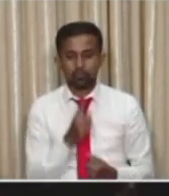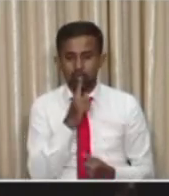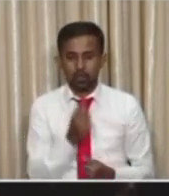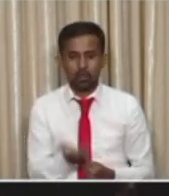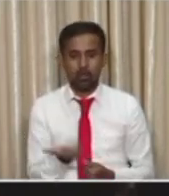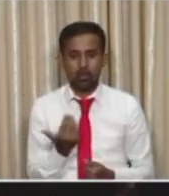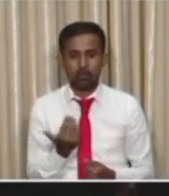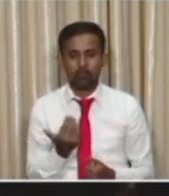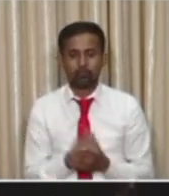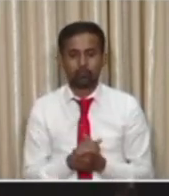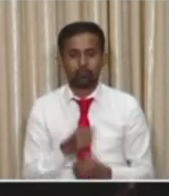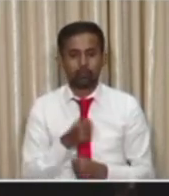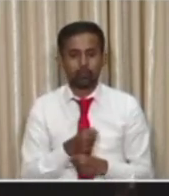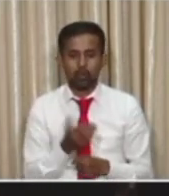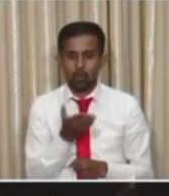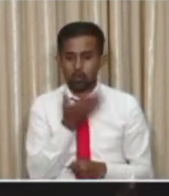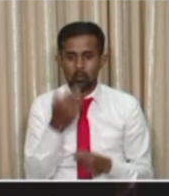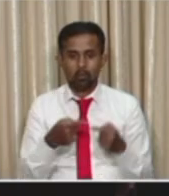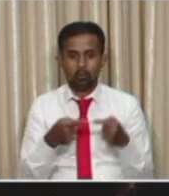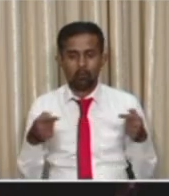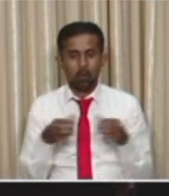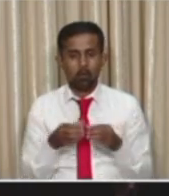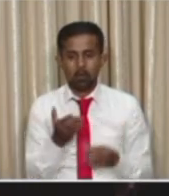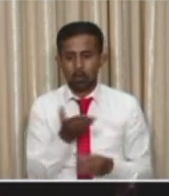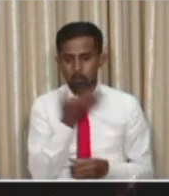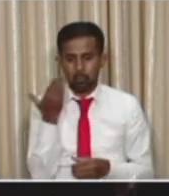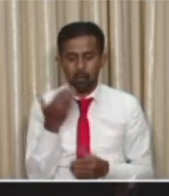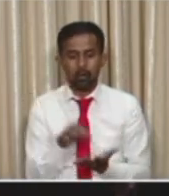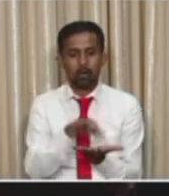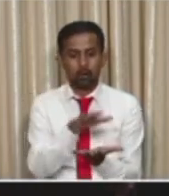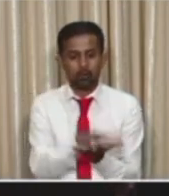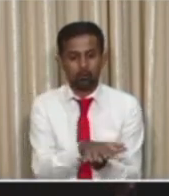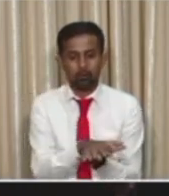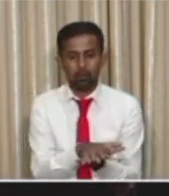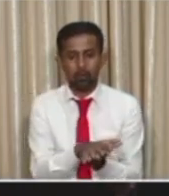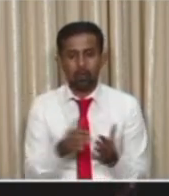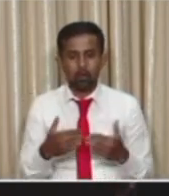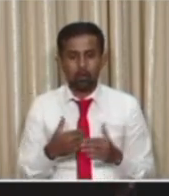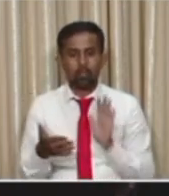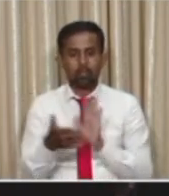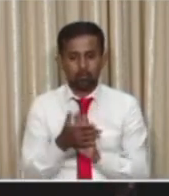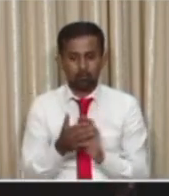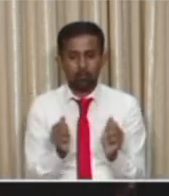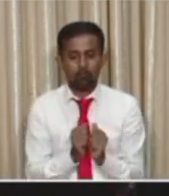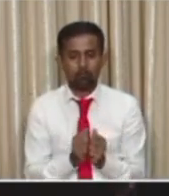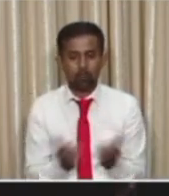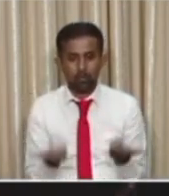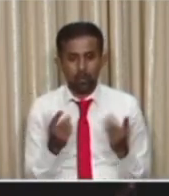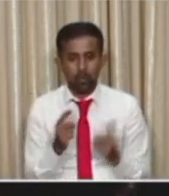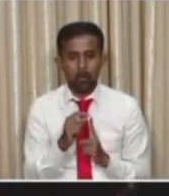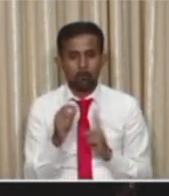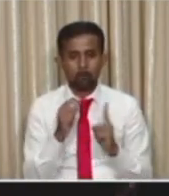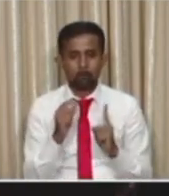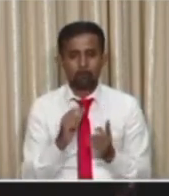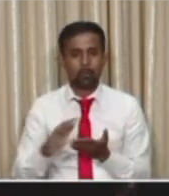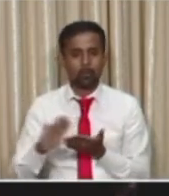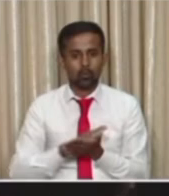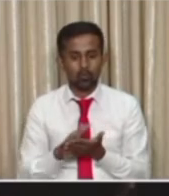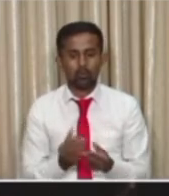எதிர்த்தரப்பில் இருப்பவர்களாக இருக்கலாம், நிச்சயமாக இதற்கு ஒத்துழைப்பு தர வேண்டும் என்பதை ஒரு புதிய பாராளுமன்ற உறுப்பினராக நான் கேட்டுக்கொள்ள விரும்புகின்றேன். இன்று சிறிய